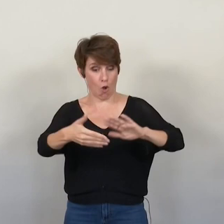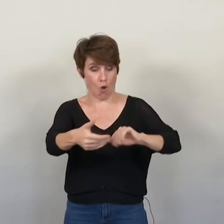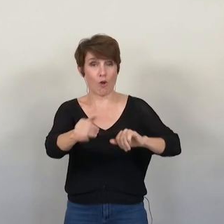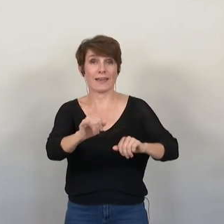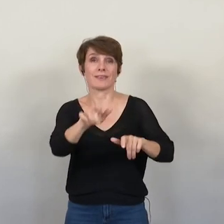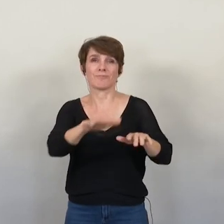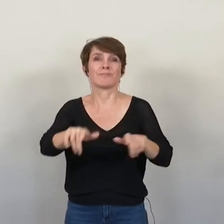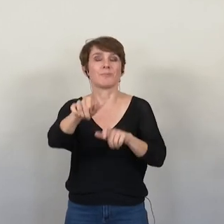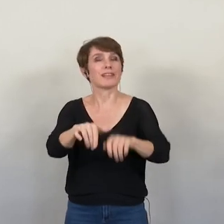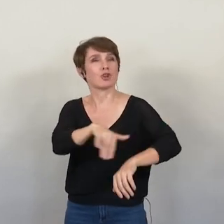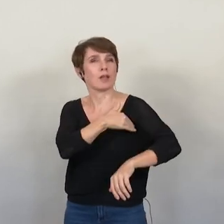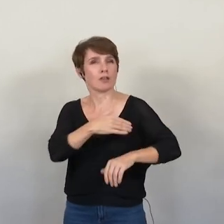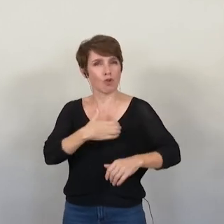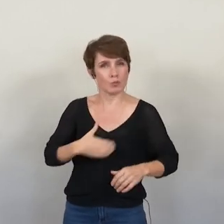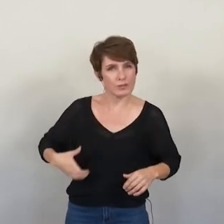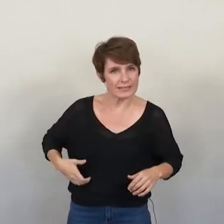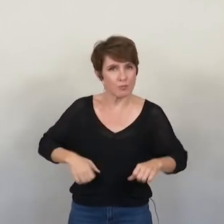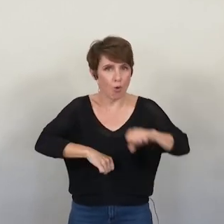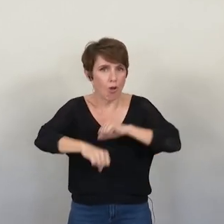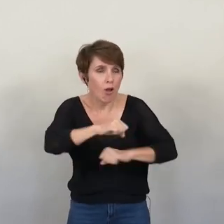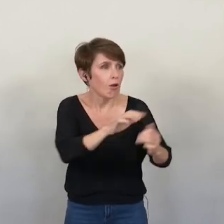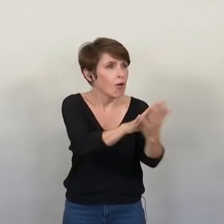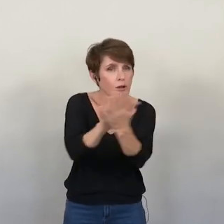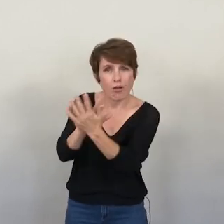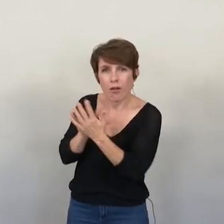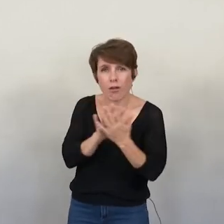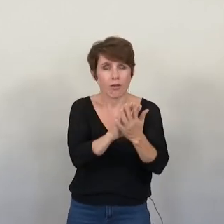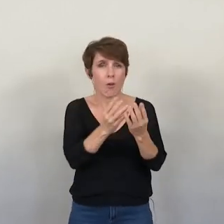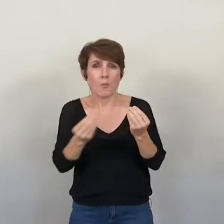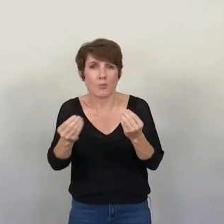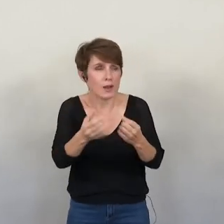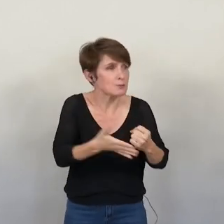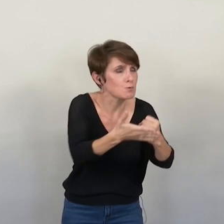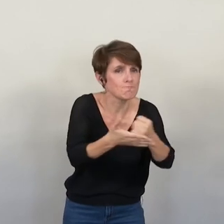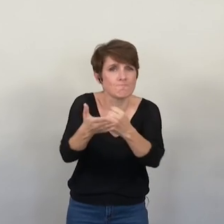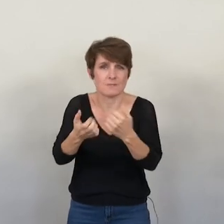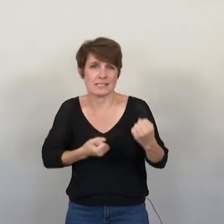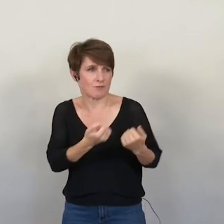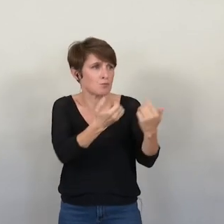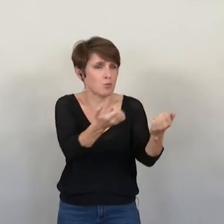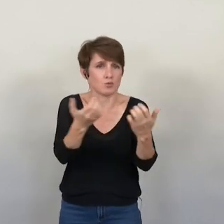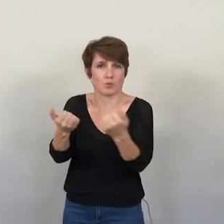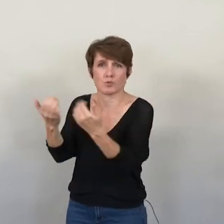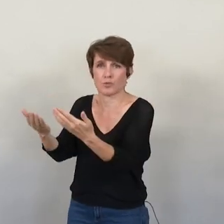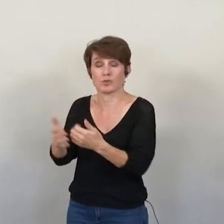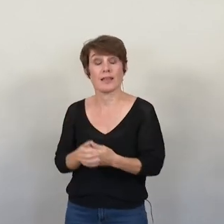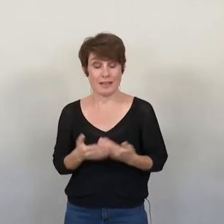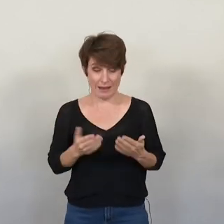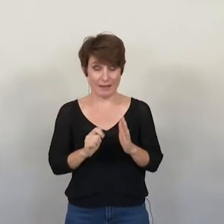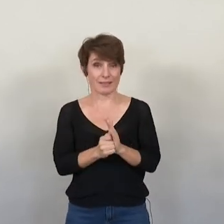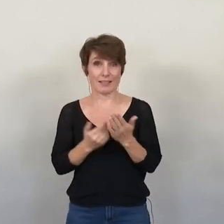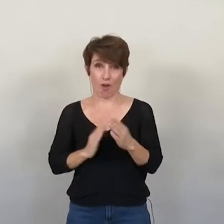que ces services essenel à la population peuvent continuer et je souhaite ici en cette rentrée